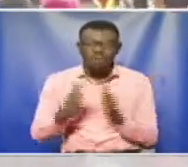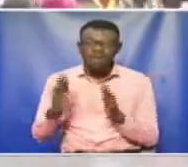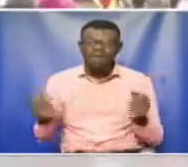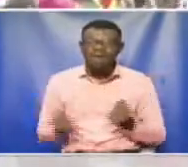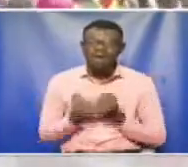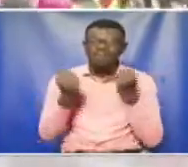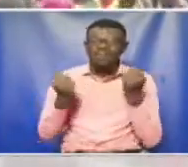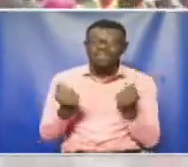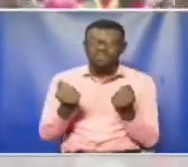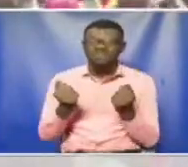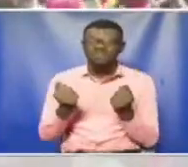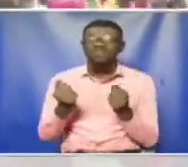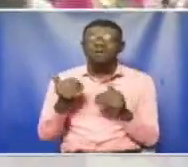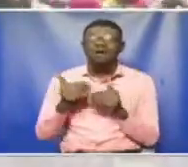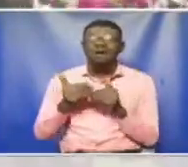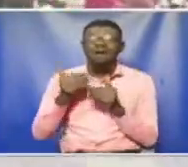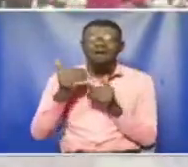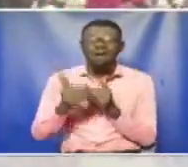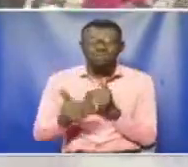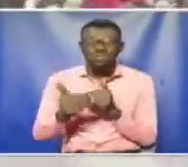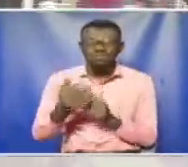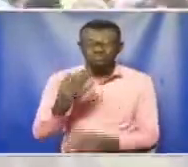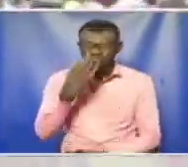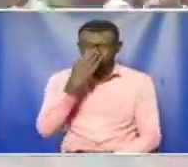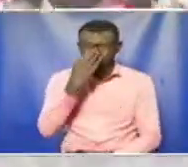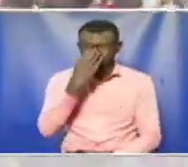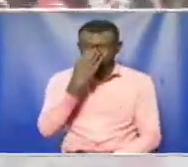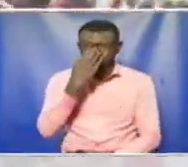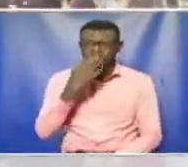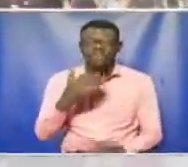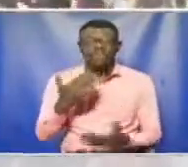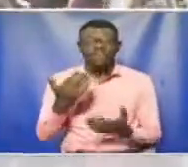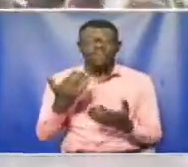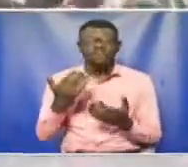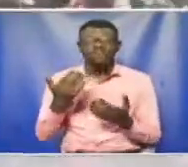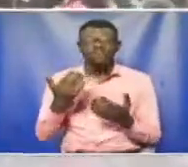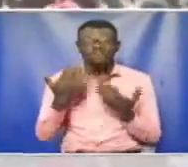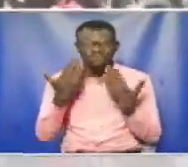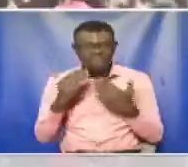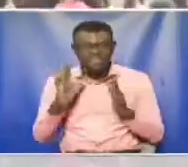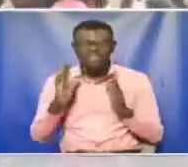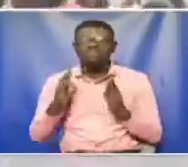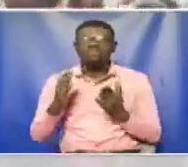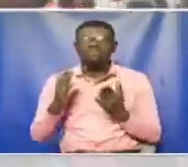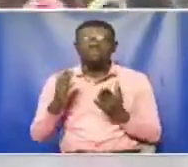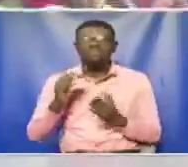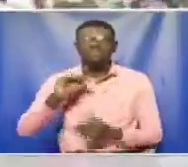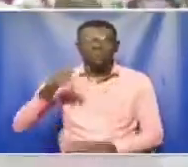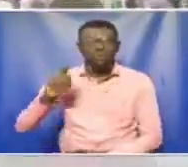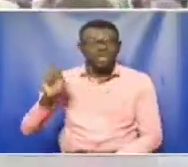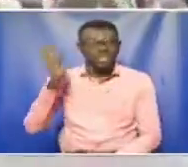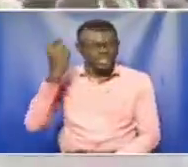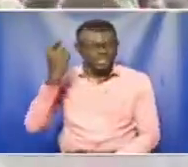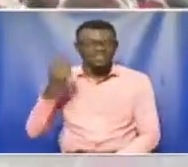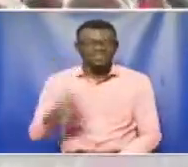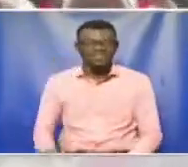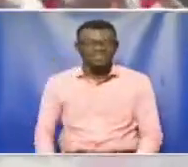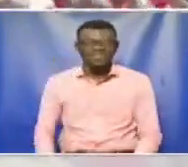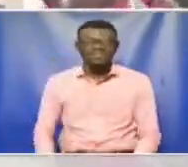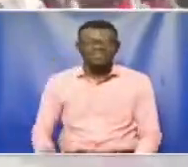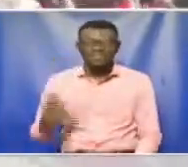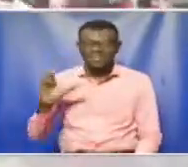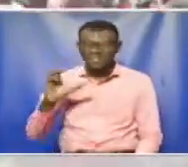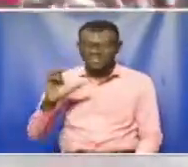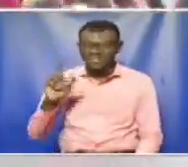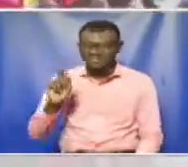tu baada ya naibu wa rais William Ruto kumaliza ziara yake ya kisiasa katika eneo hilo. Chris